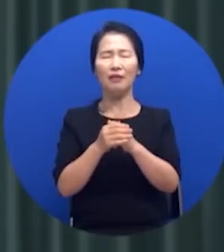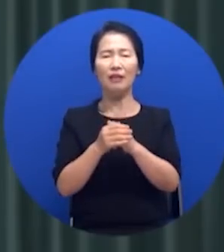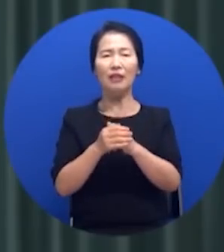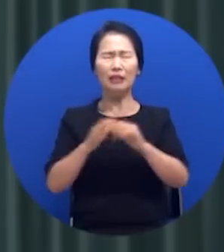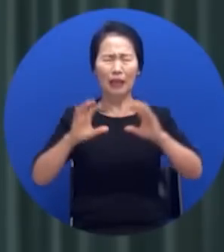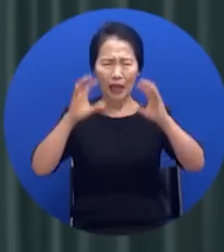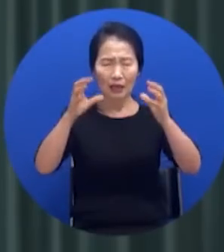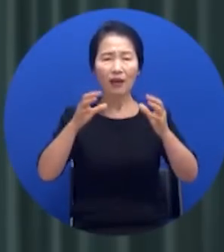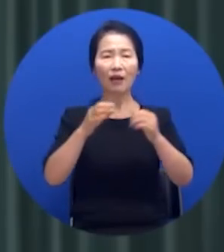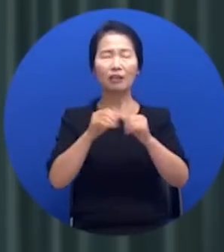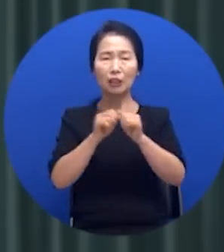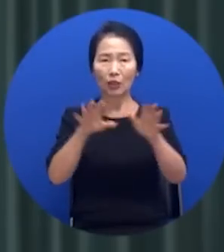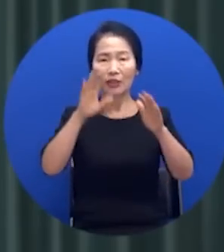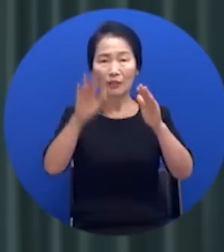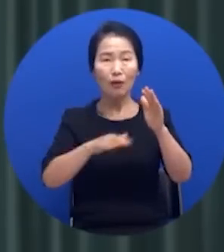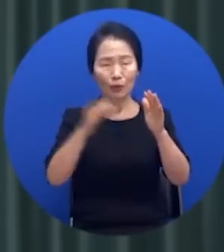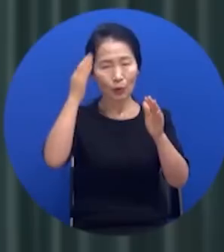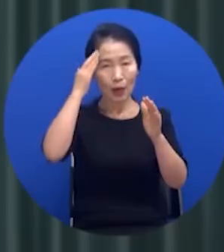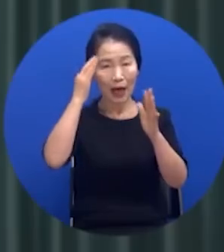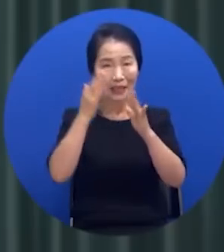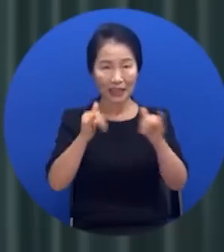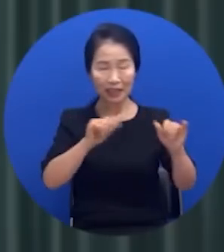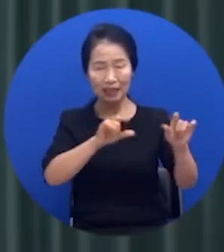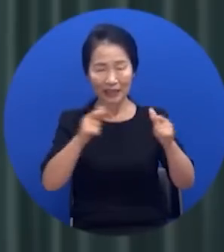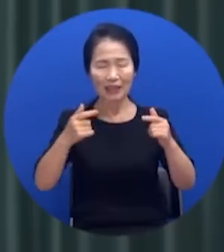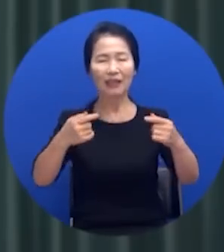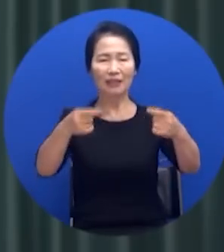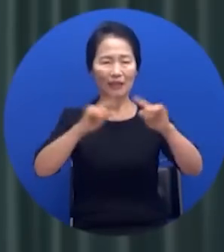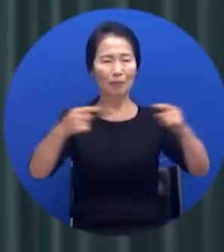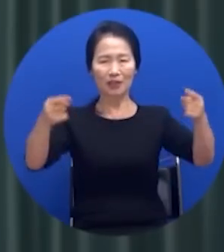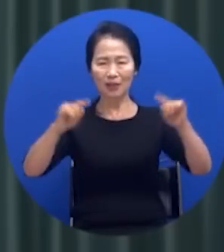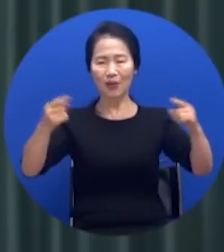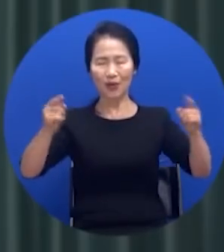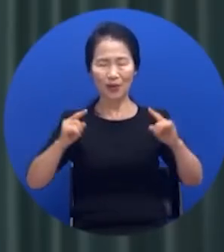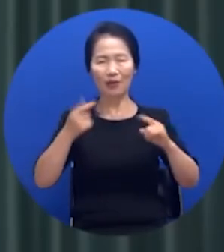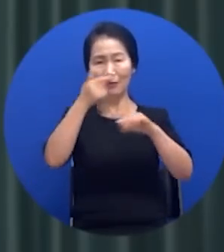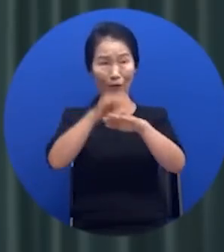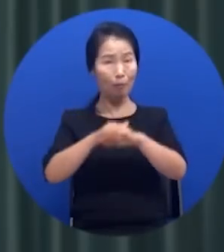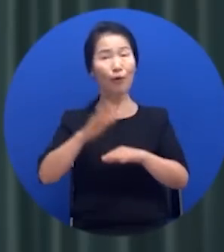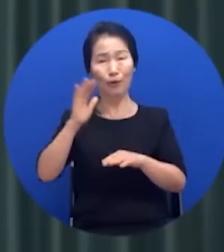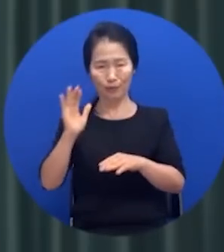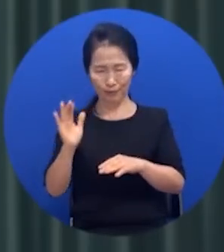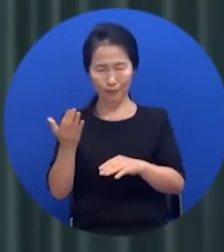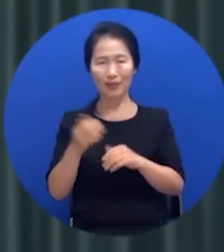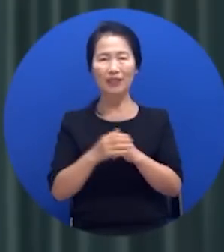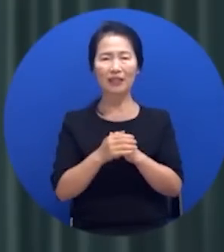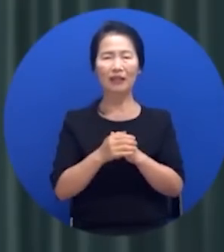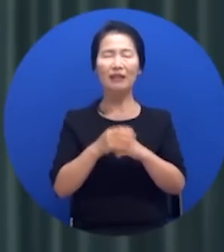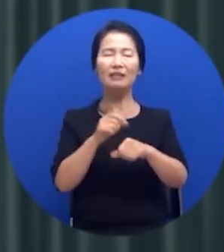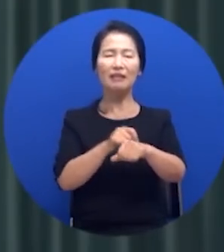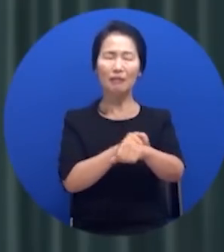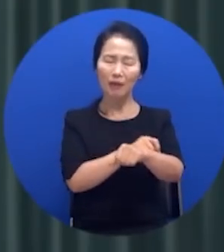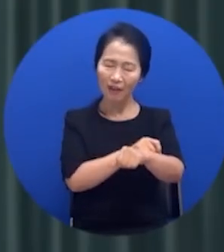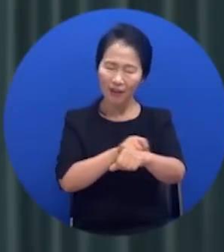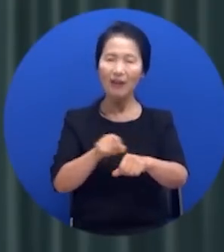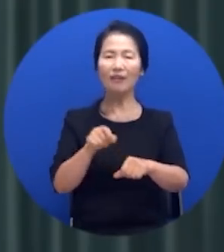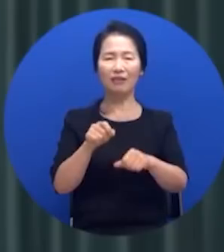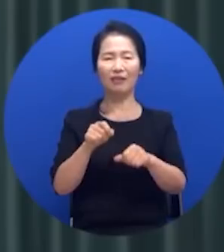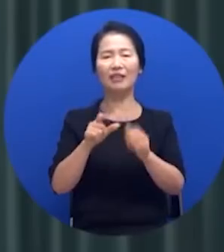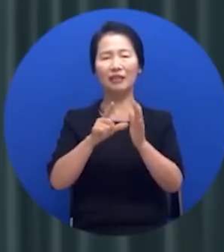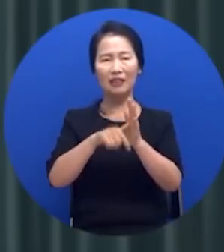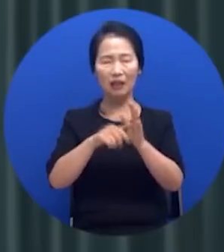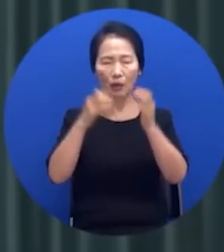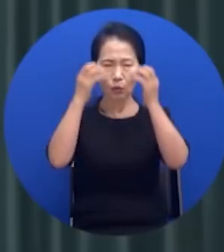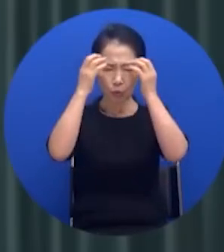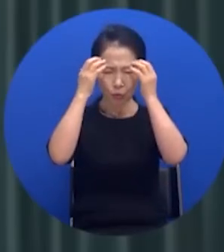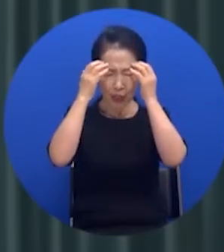세계 디아스포라가 함께 예배를 드릴 수 있게 되었습니다. 특별한 시간을 맞아 고난